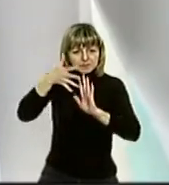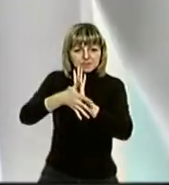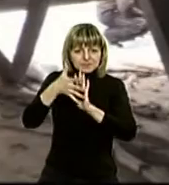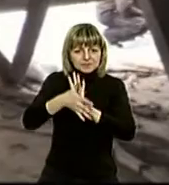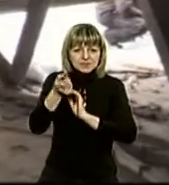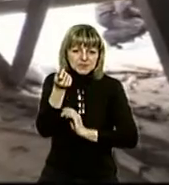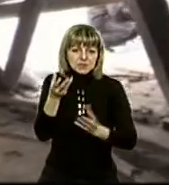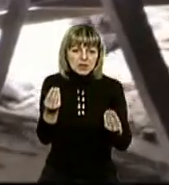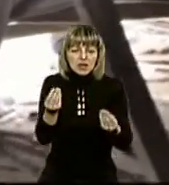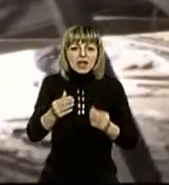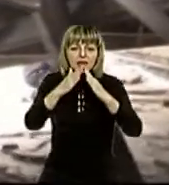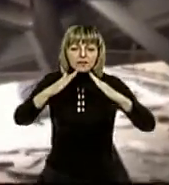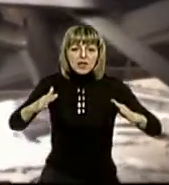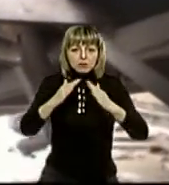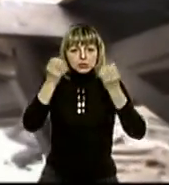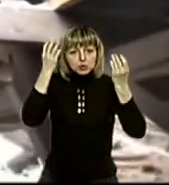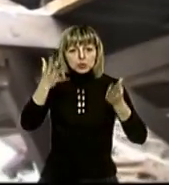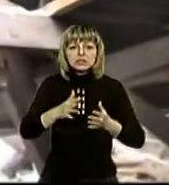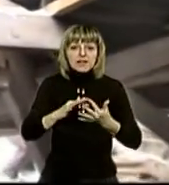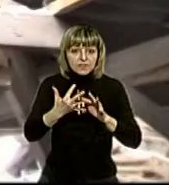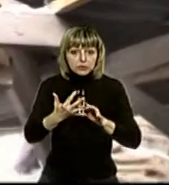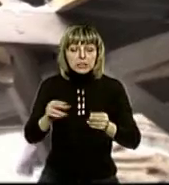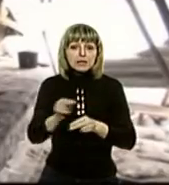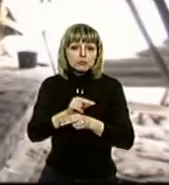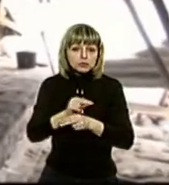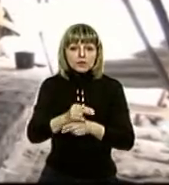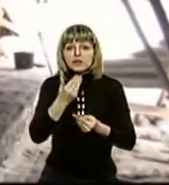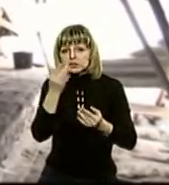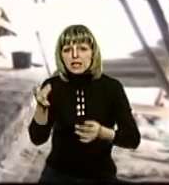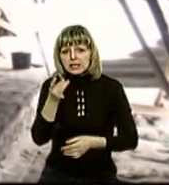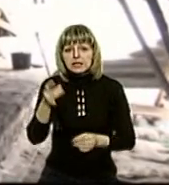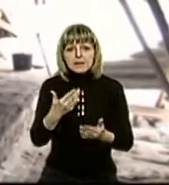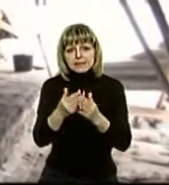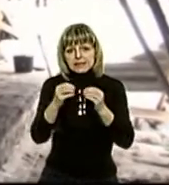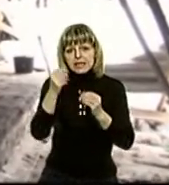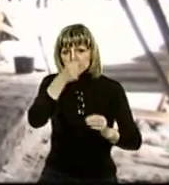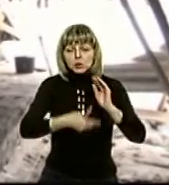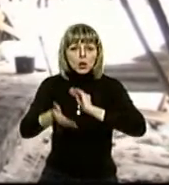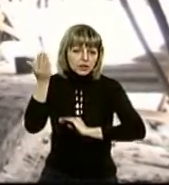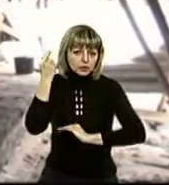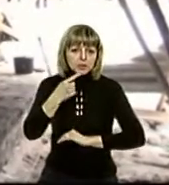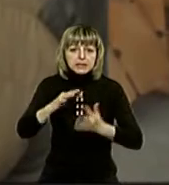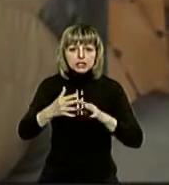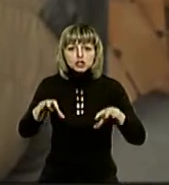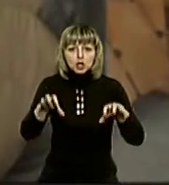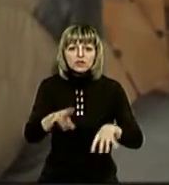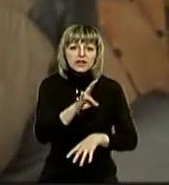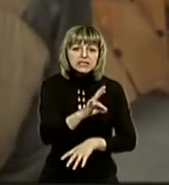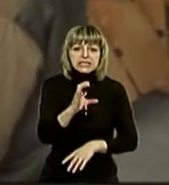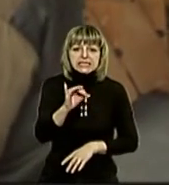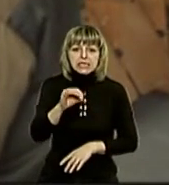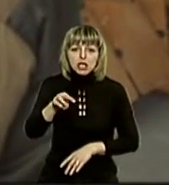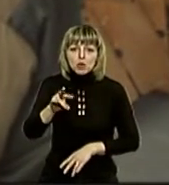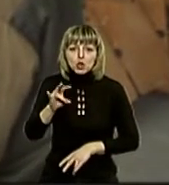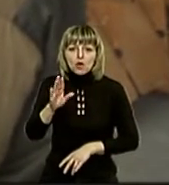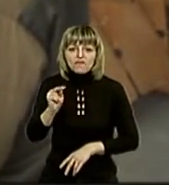трошки було. Дах будинку культури у Гіркій Полонці ремонтували востаннє близько 10 років тому, каже сільський голова Ніна Симонович,